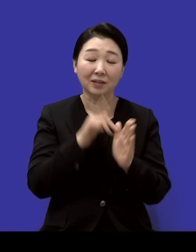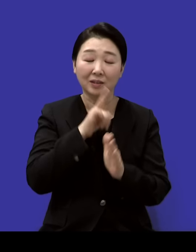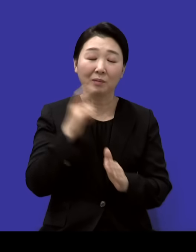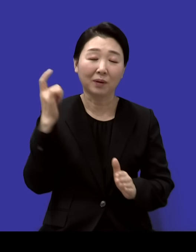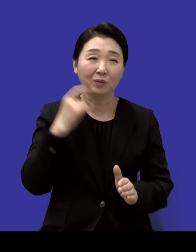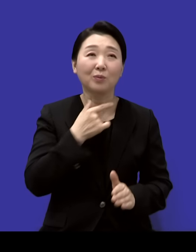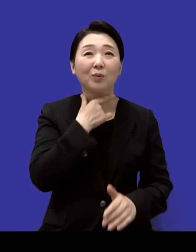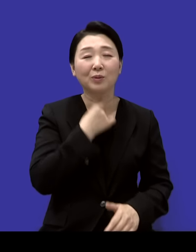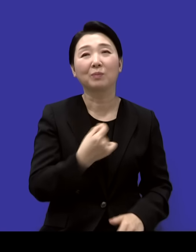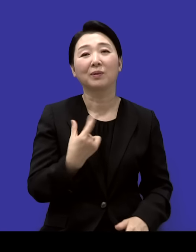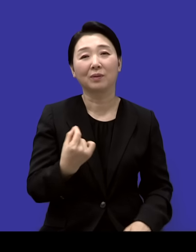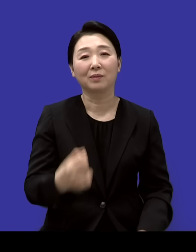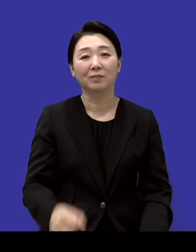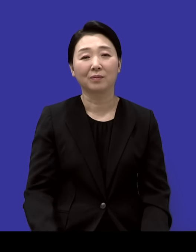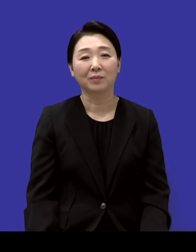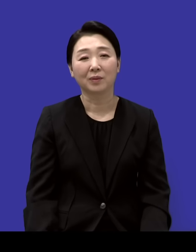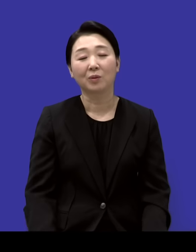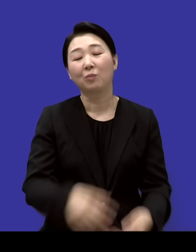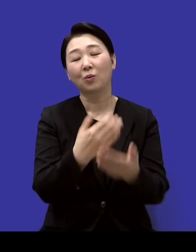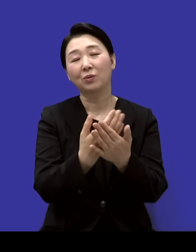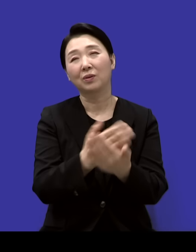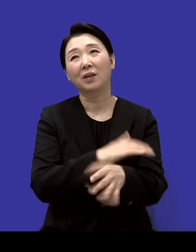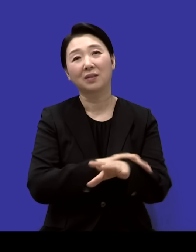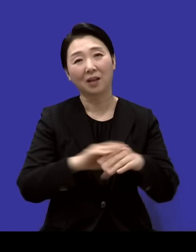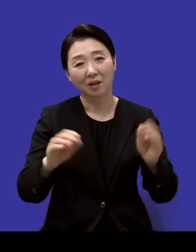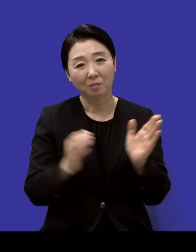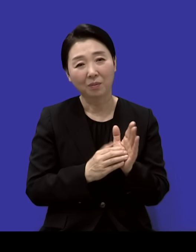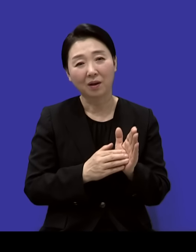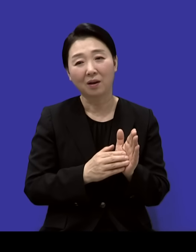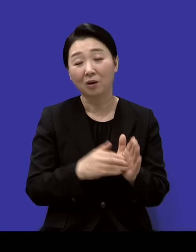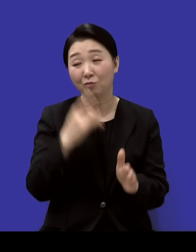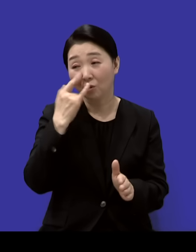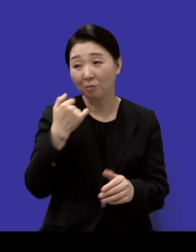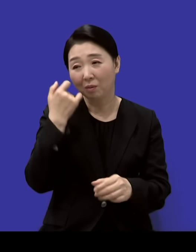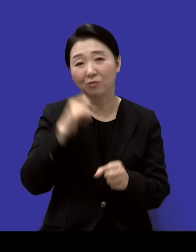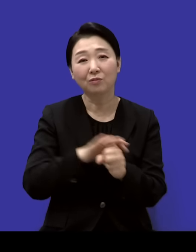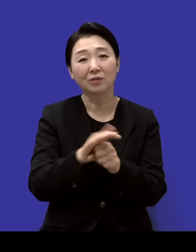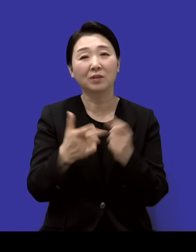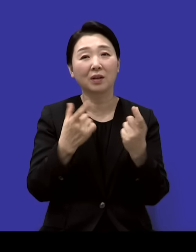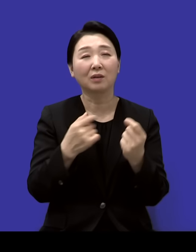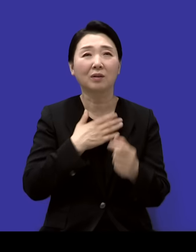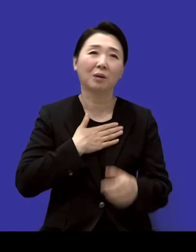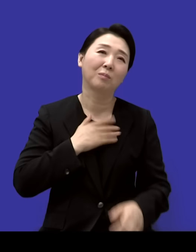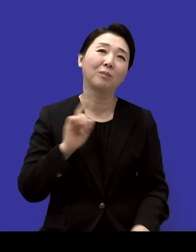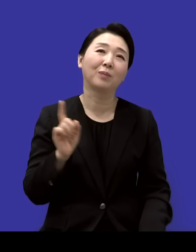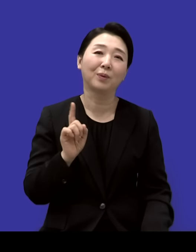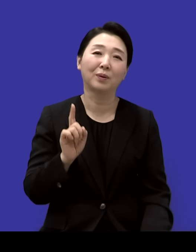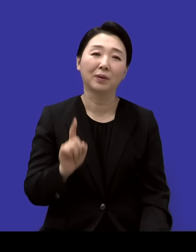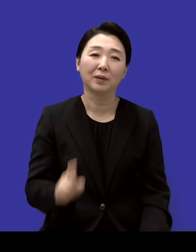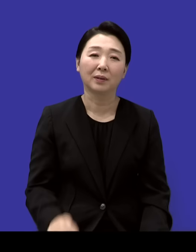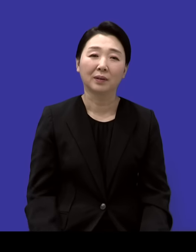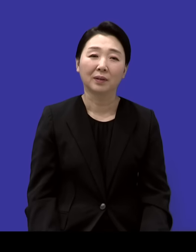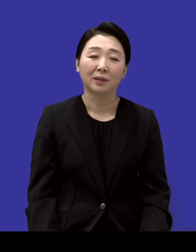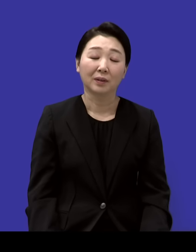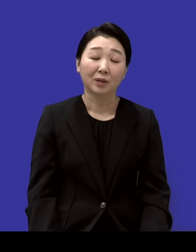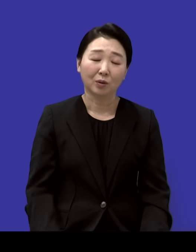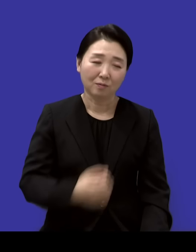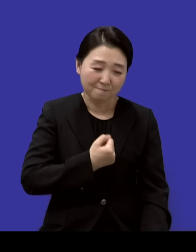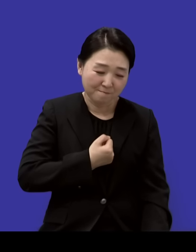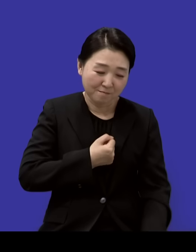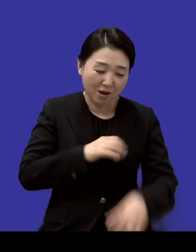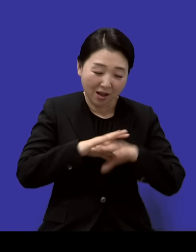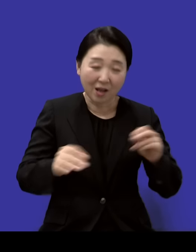돌아왔을까? 모든 게 풀려지면서 저 여자 참 불쌍하기도 하고, 이게 무슨 감정이지? 그 얹힌 게 다 내려가더라고.